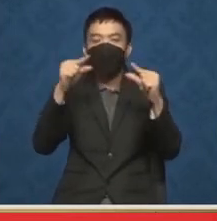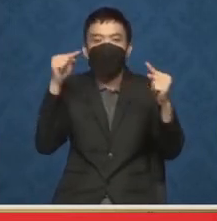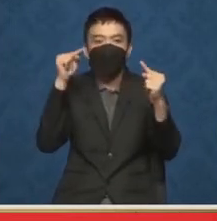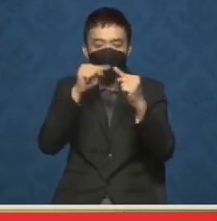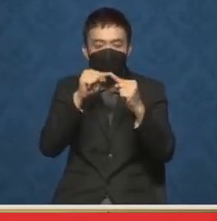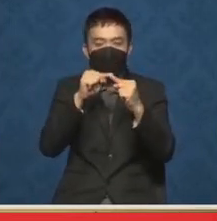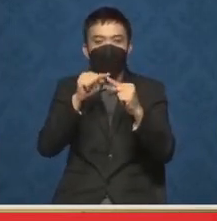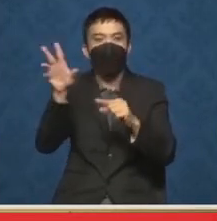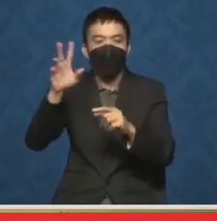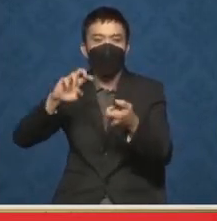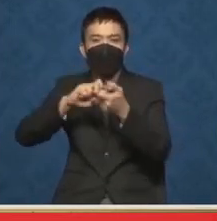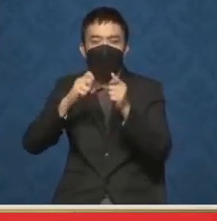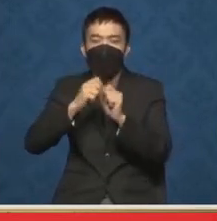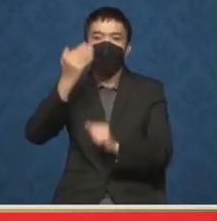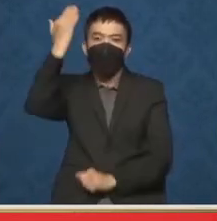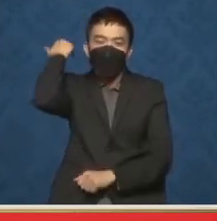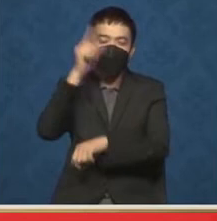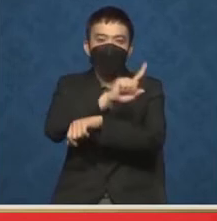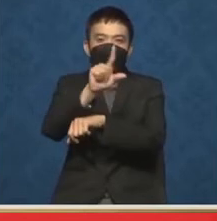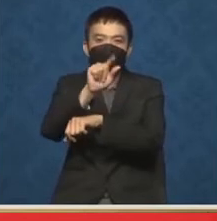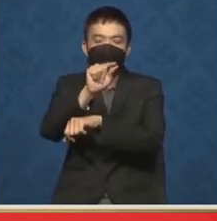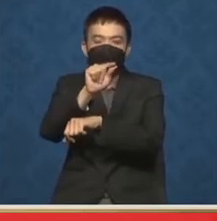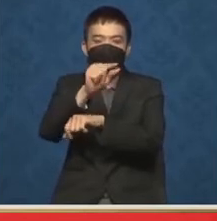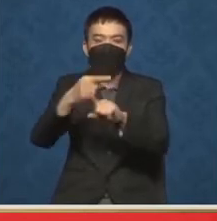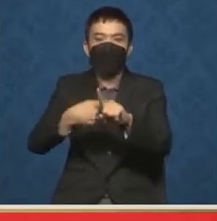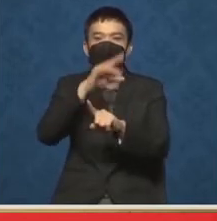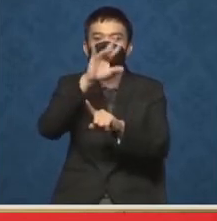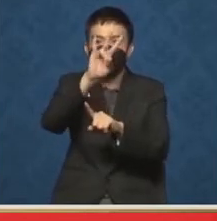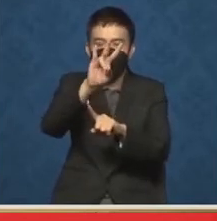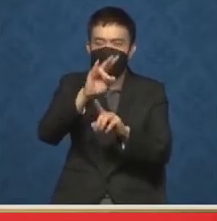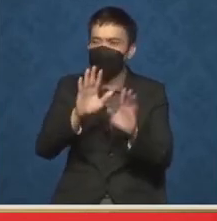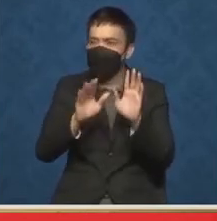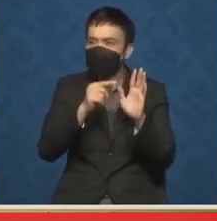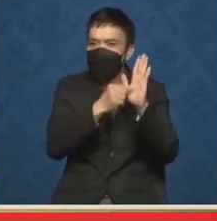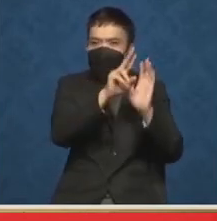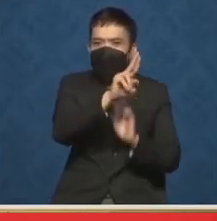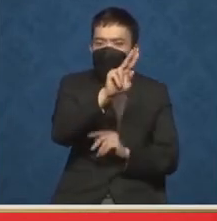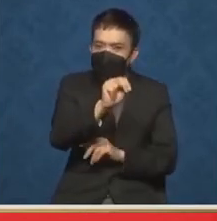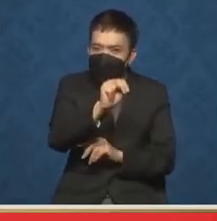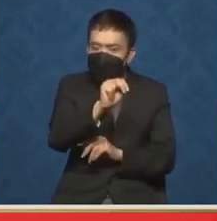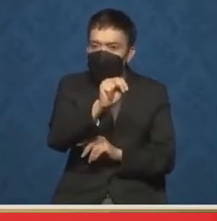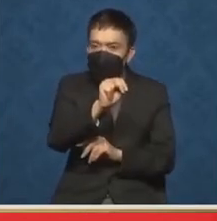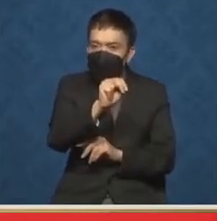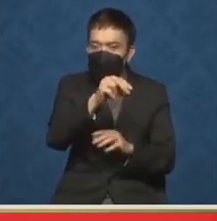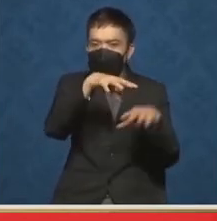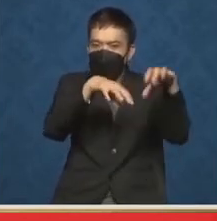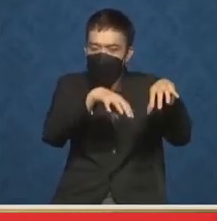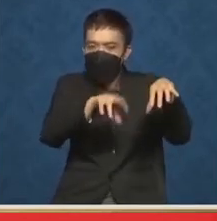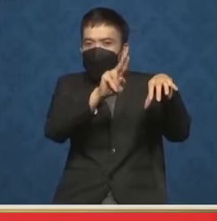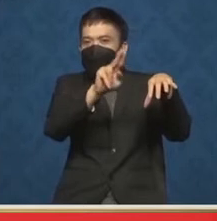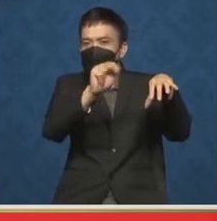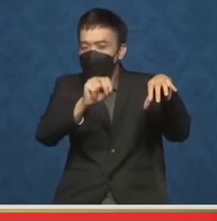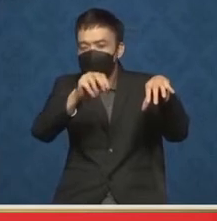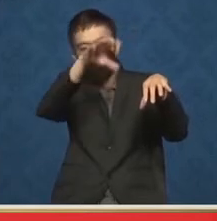ี่เกิดขเมวที่ 20 ราคดามีหน่วยงาน เช่น UNSDR UN Refugees Committee UNICEF